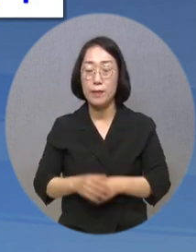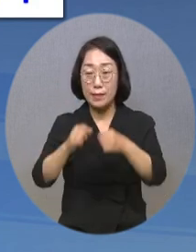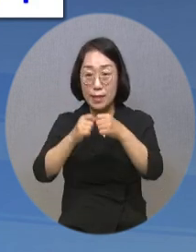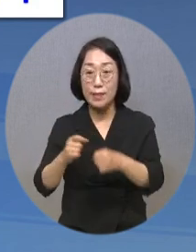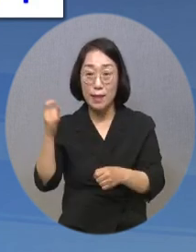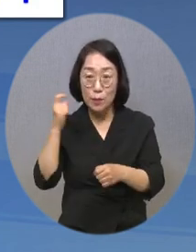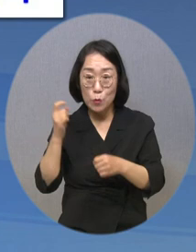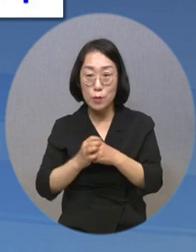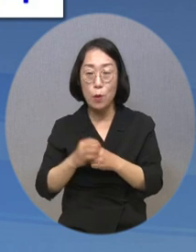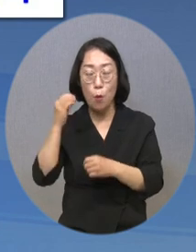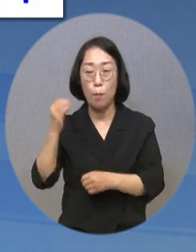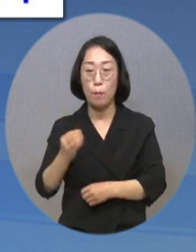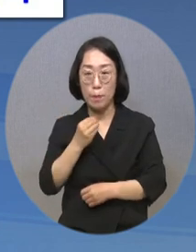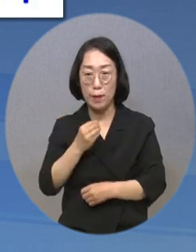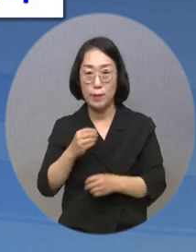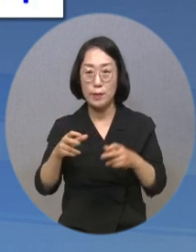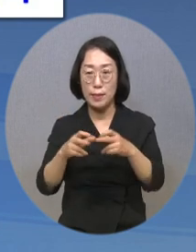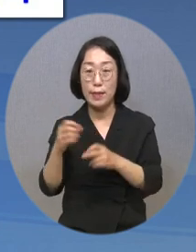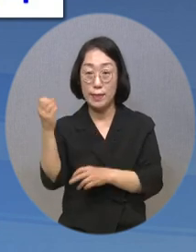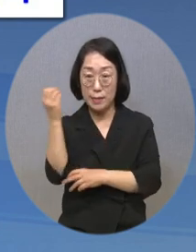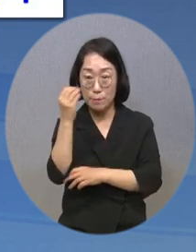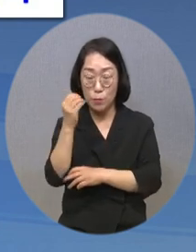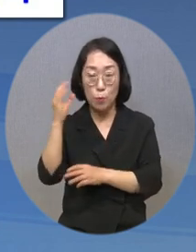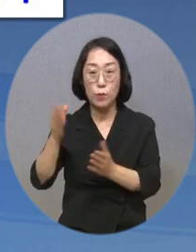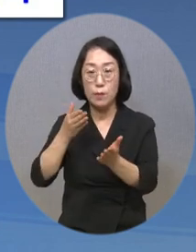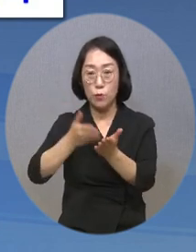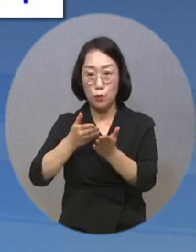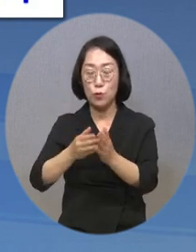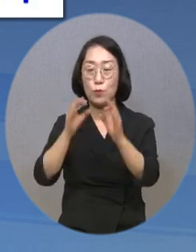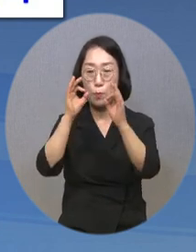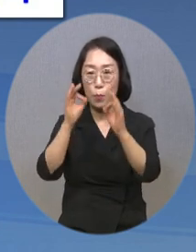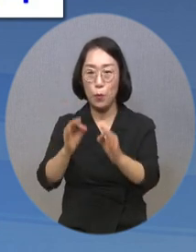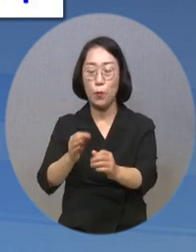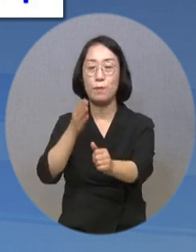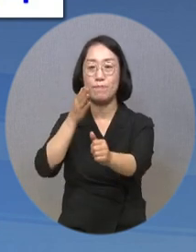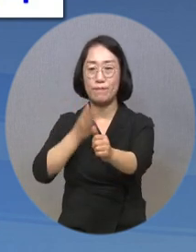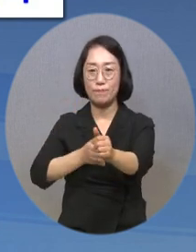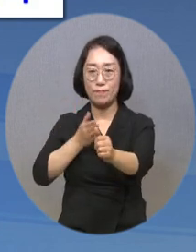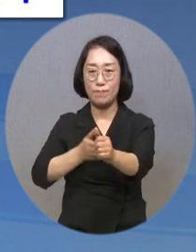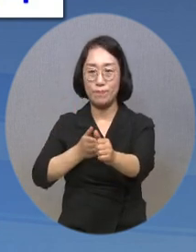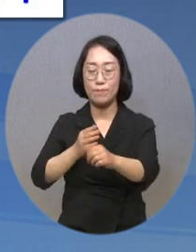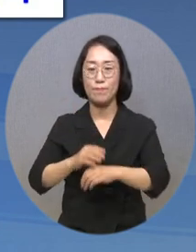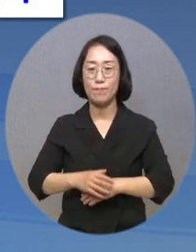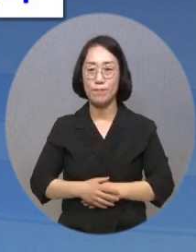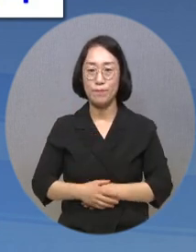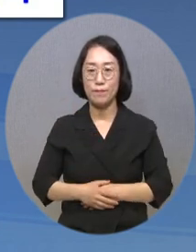사항은 웰피어 뉴스 홈페이지와 장애인신문, 복지TV 뉴스를 통해 확인할 수 있습니다.